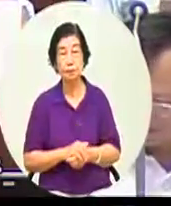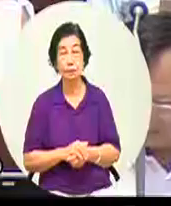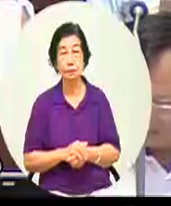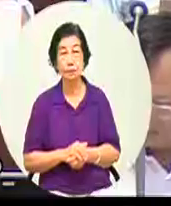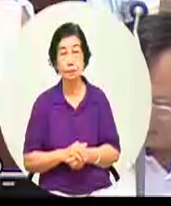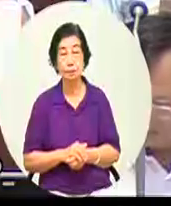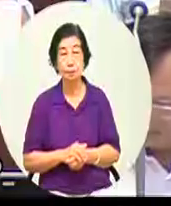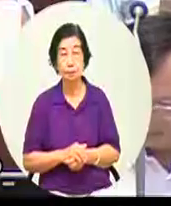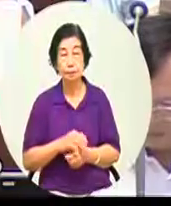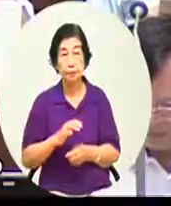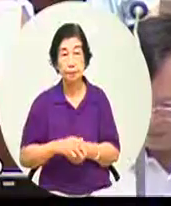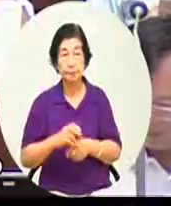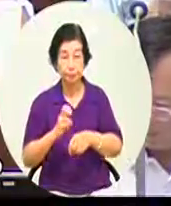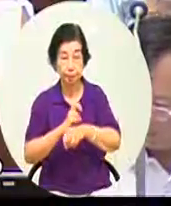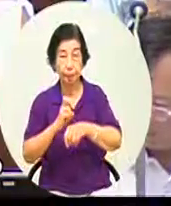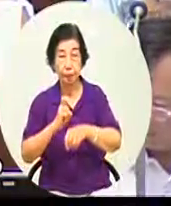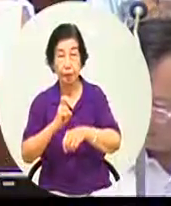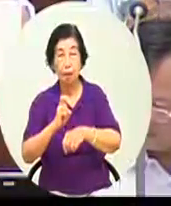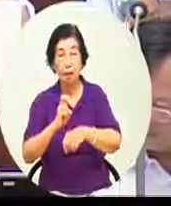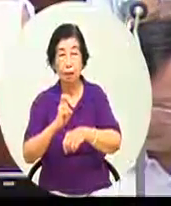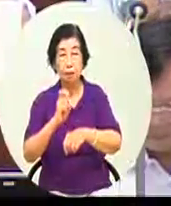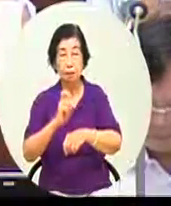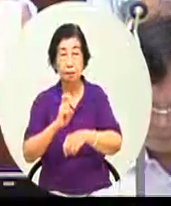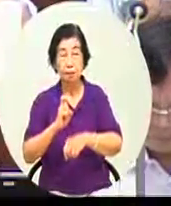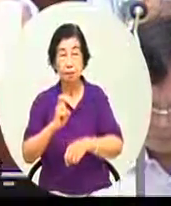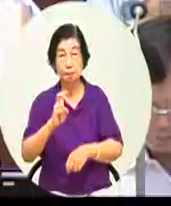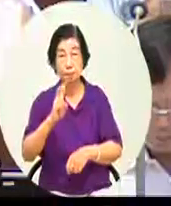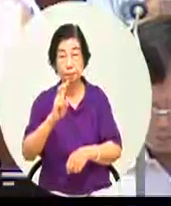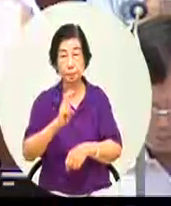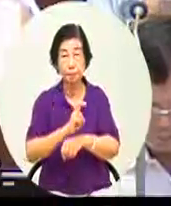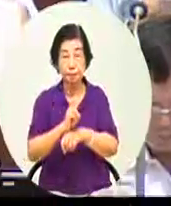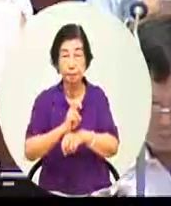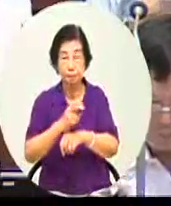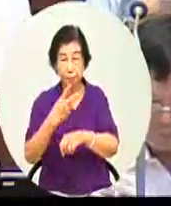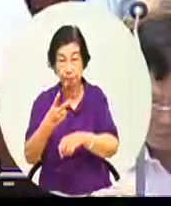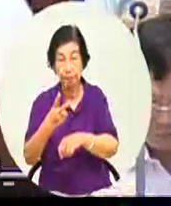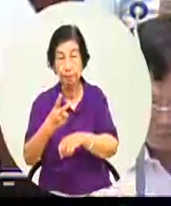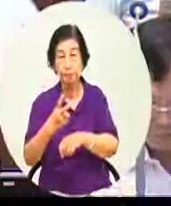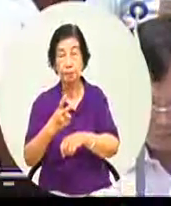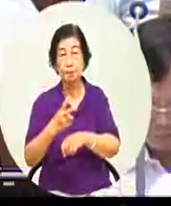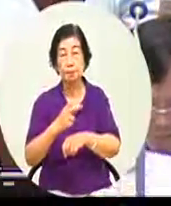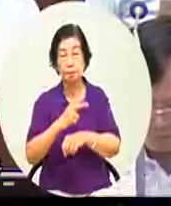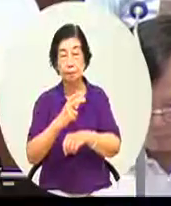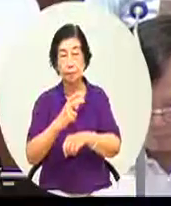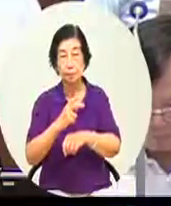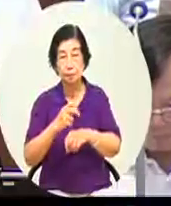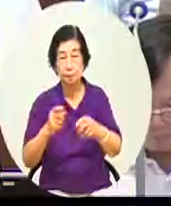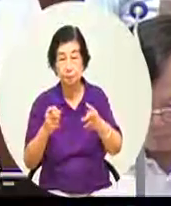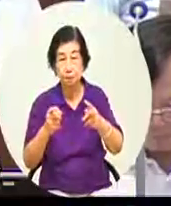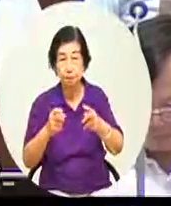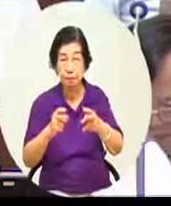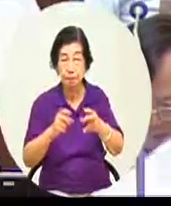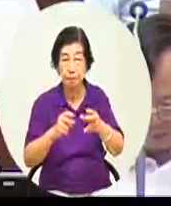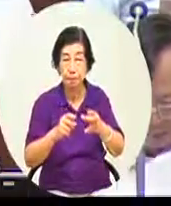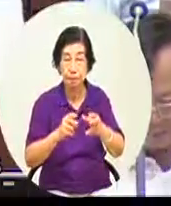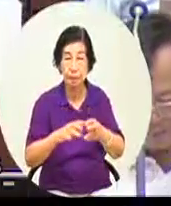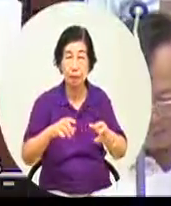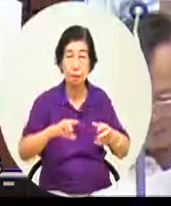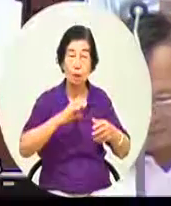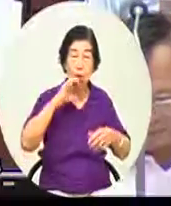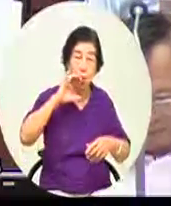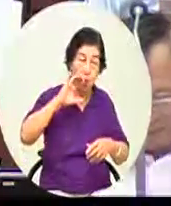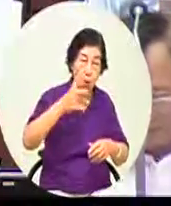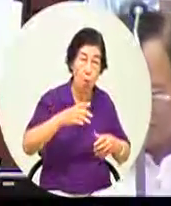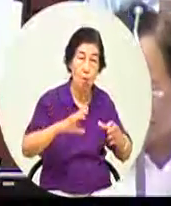转72小时入境免签的这个争取东南亚的部分。那我想因为目前呢，东南亚国家除了泰国以外，